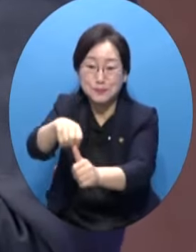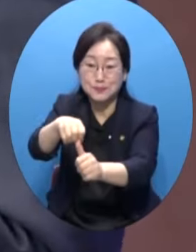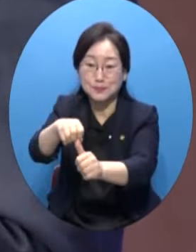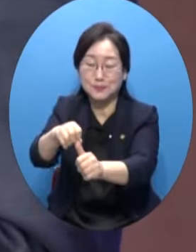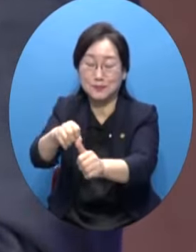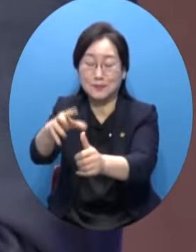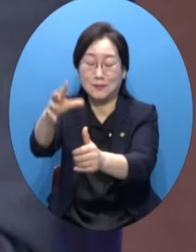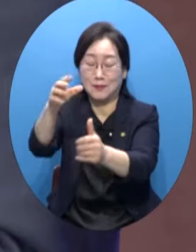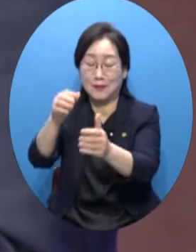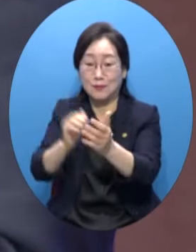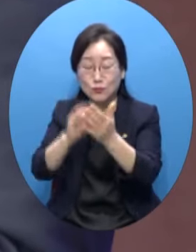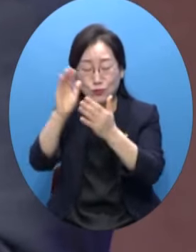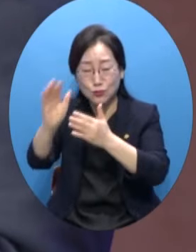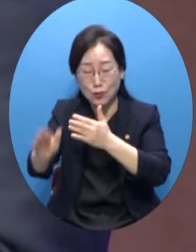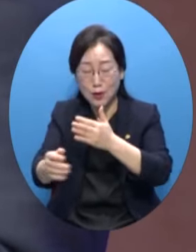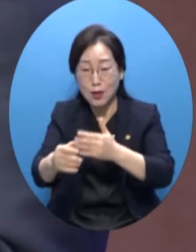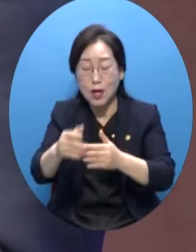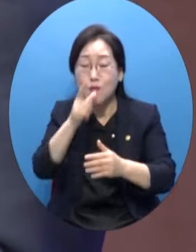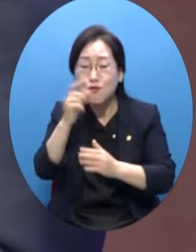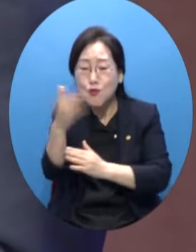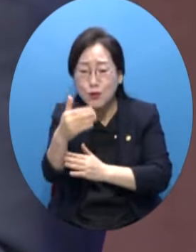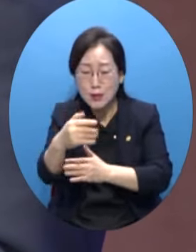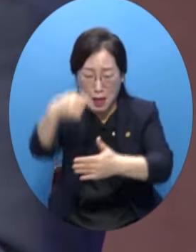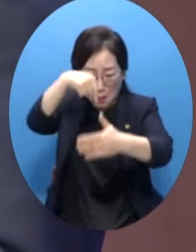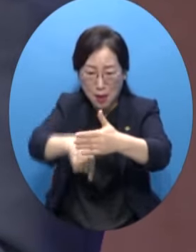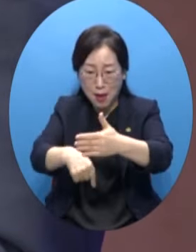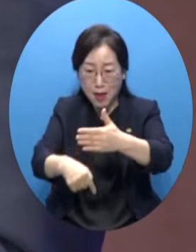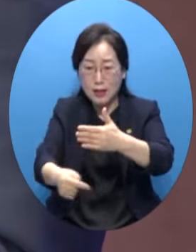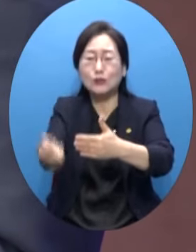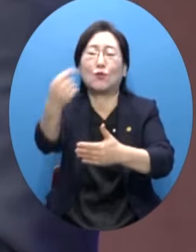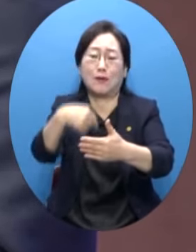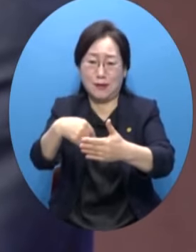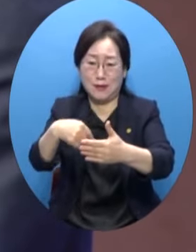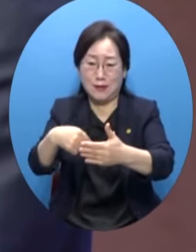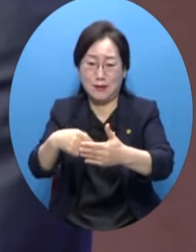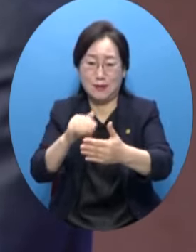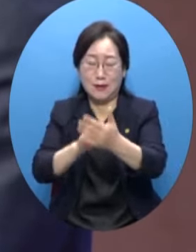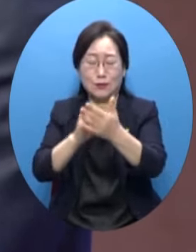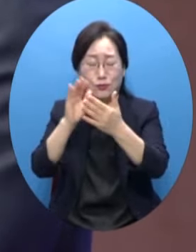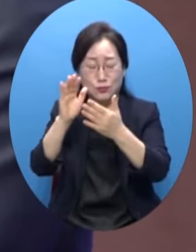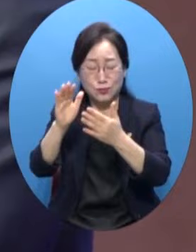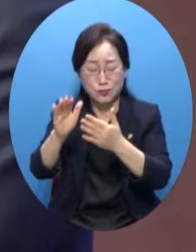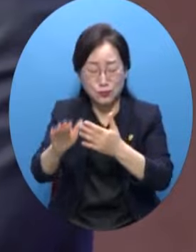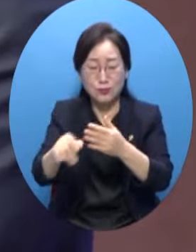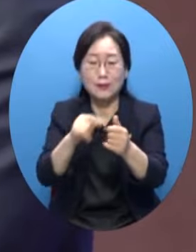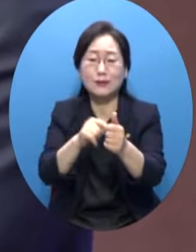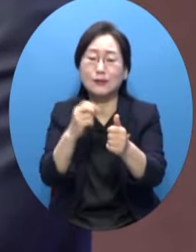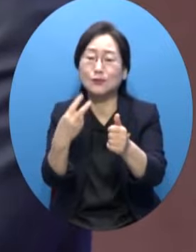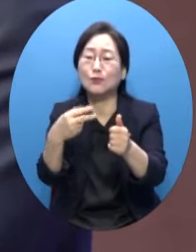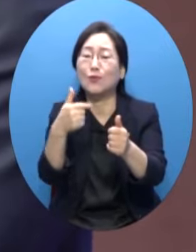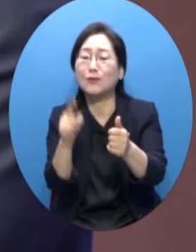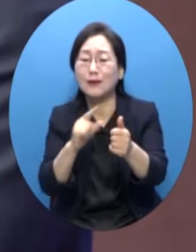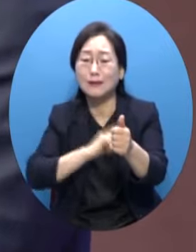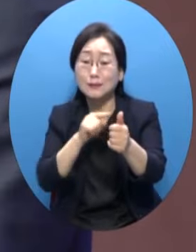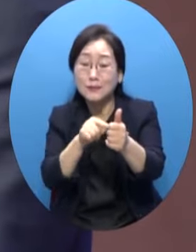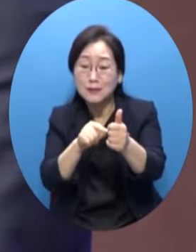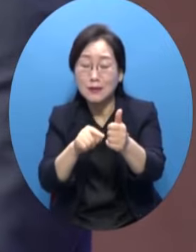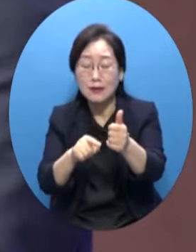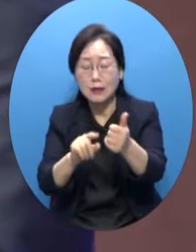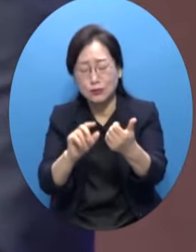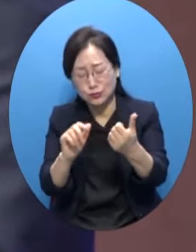삼켰습니다. 까만 물고기 뱃속에 들어와서 이제 그는 죽을 수밖에 없는